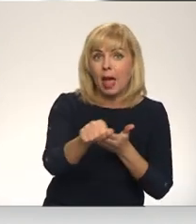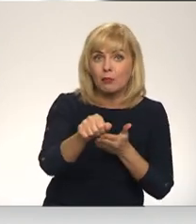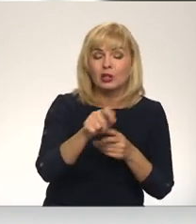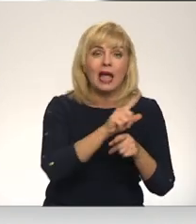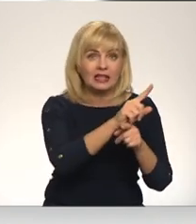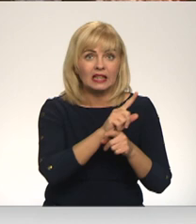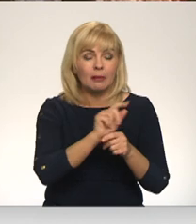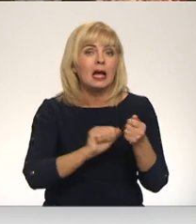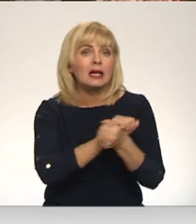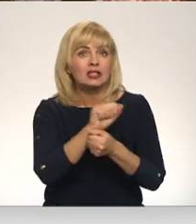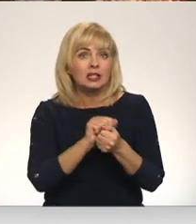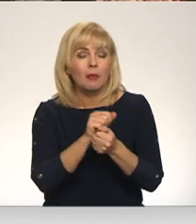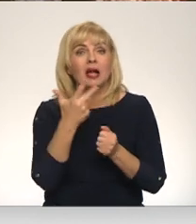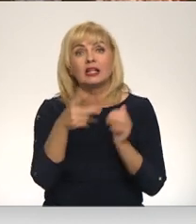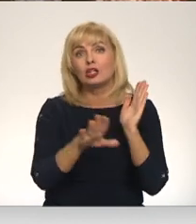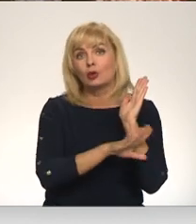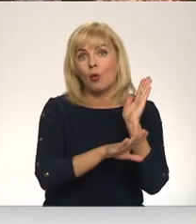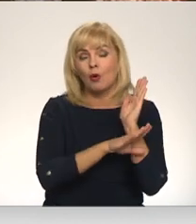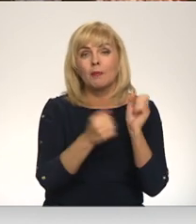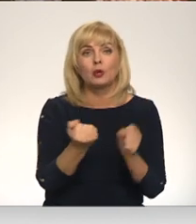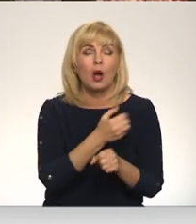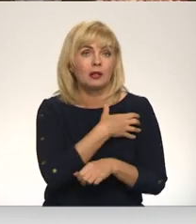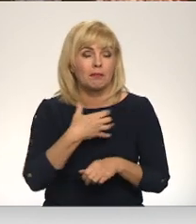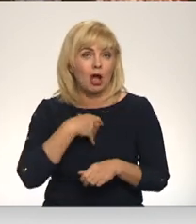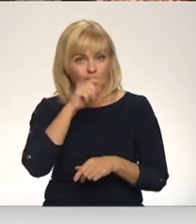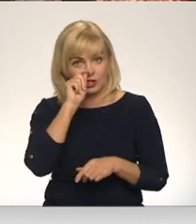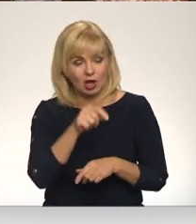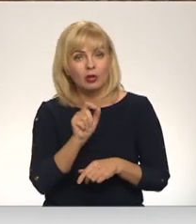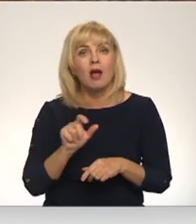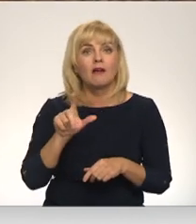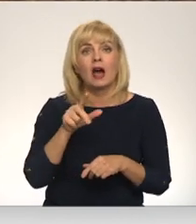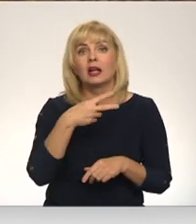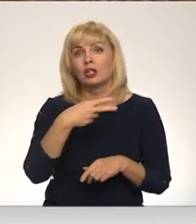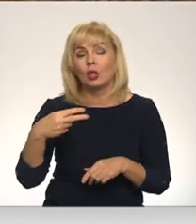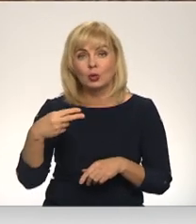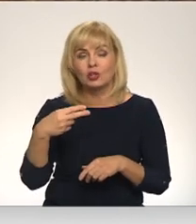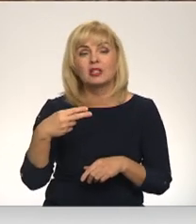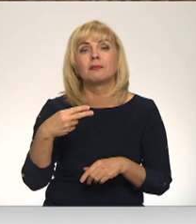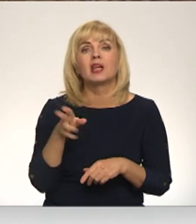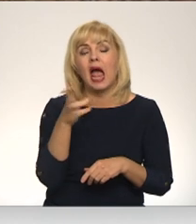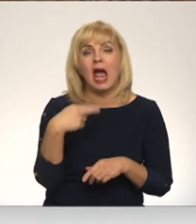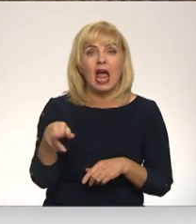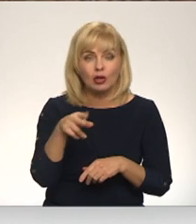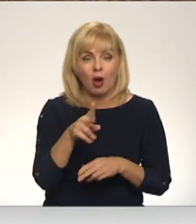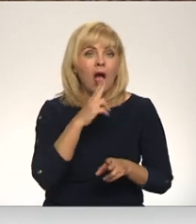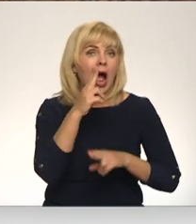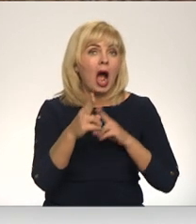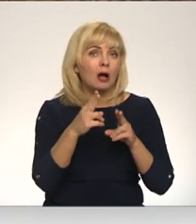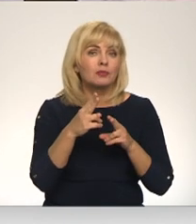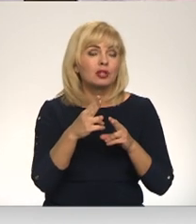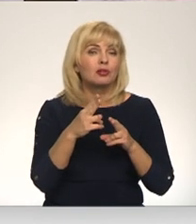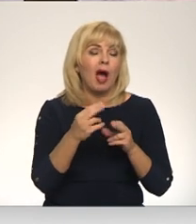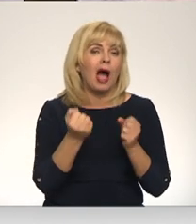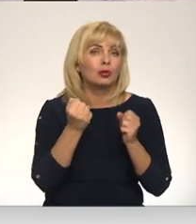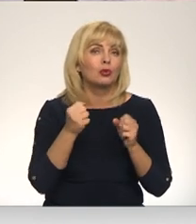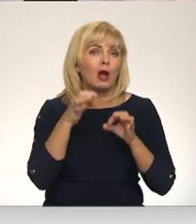Lielgabalu, sabojāti trīs koki, nodarot pašvaldībai zaudējumus vairāk nekā 200 eiro apmērā. Apsūdzība aizdomās turamajam